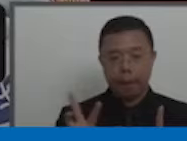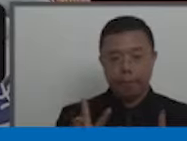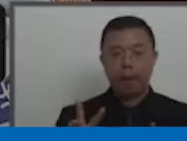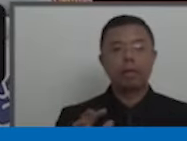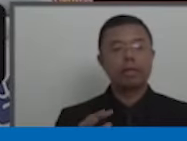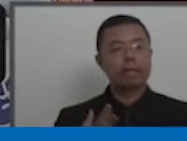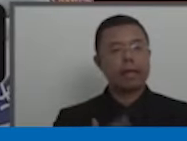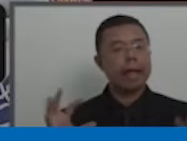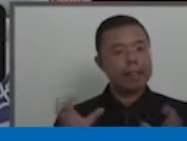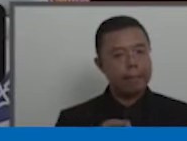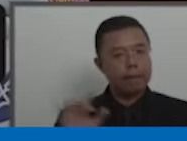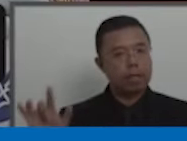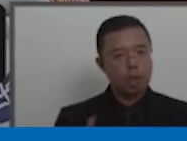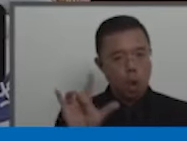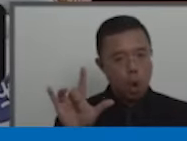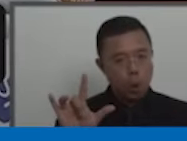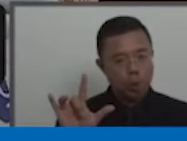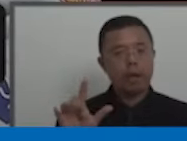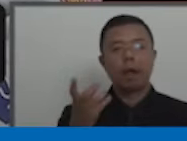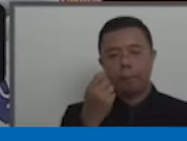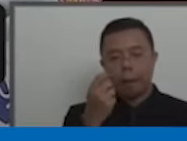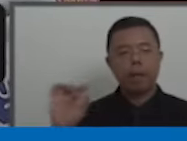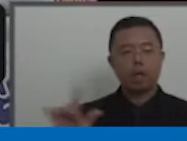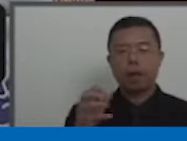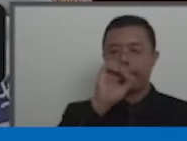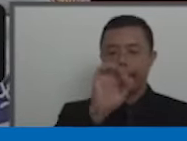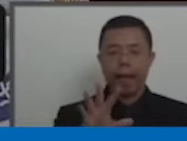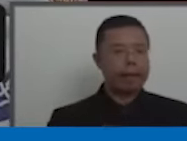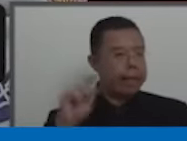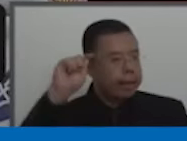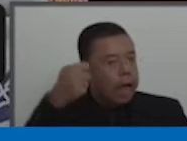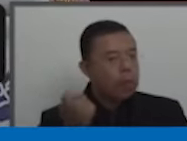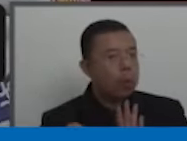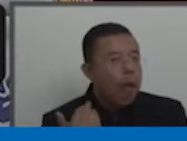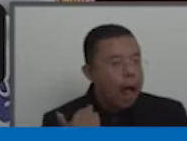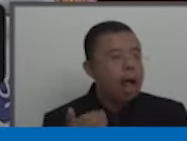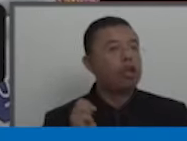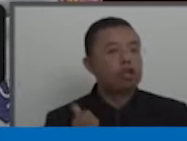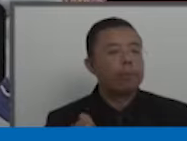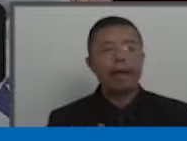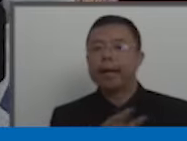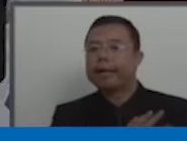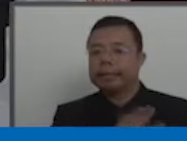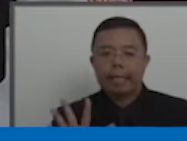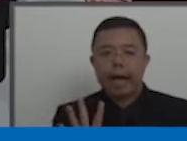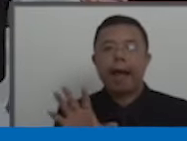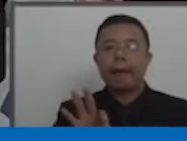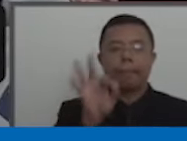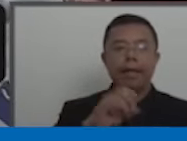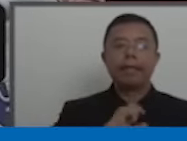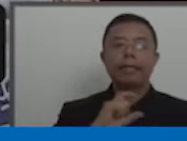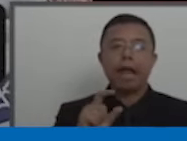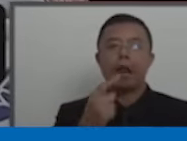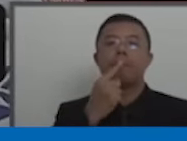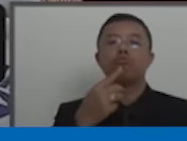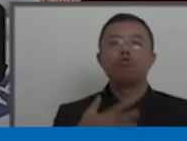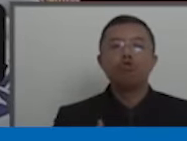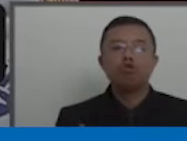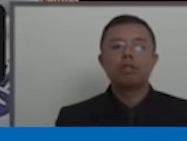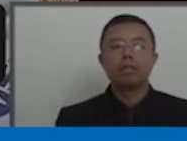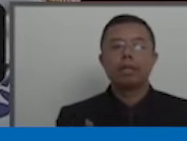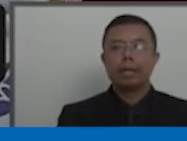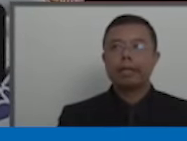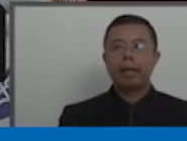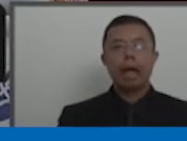Joko widoro beliau menyampaikan dan kita diingatkan untuk tidak memilih calon yang punya potongan diktator